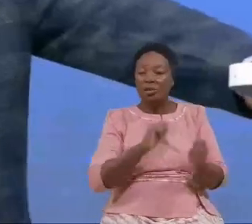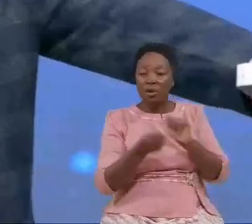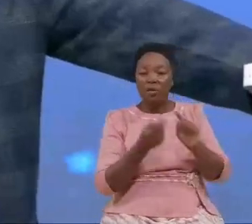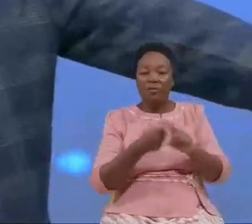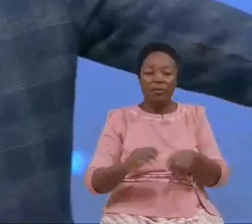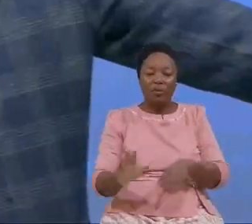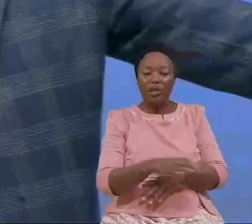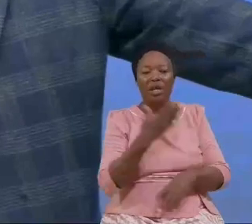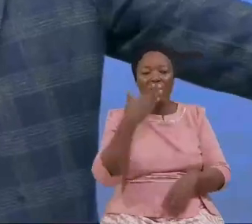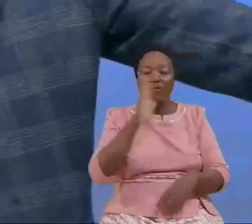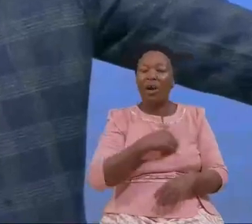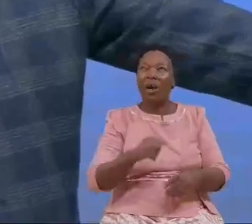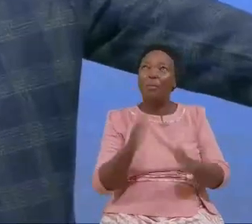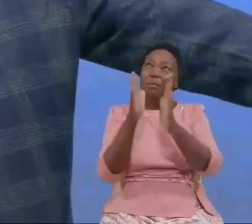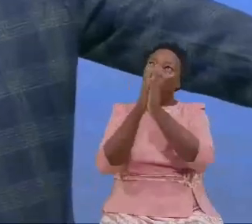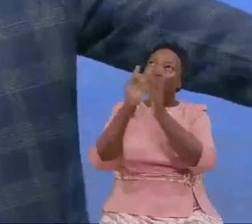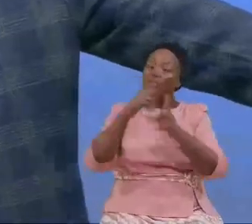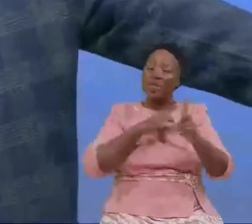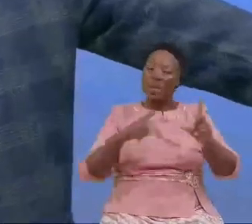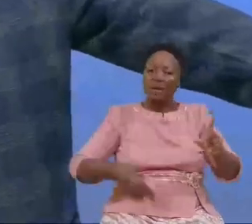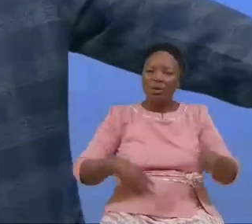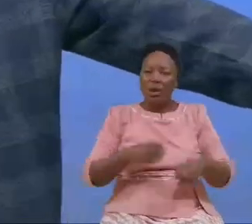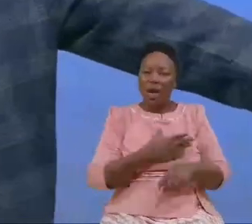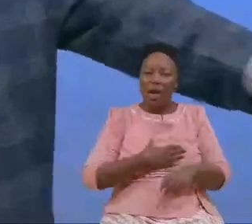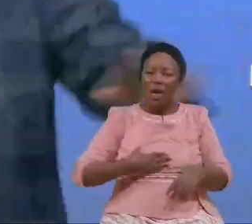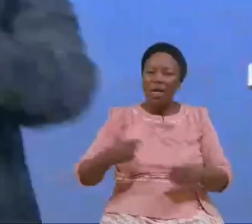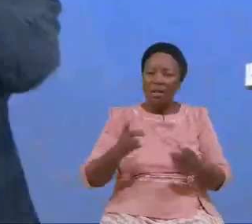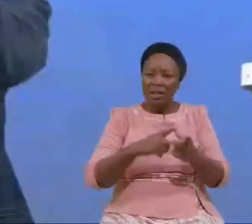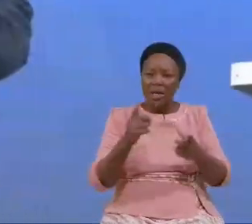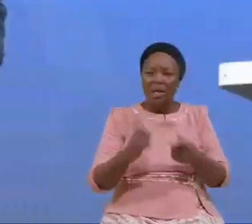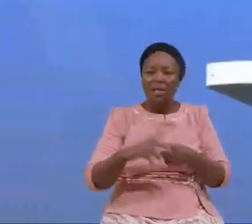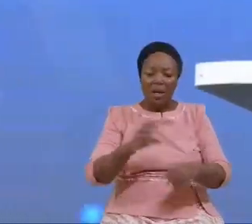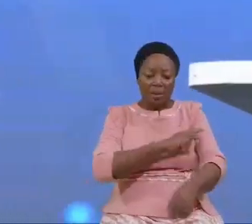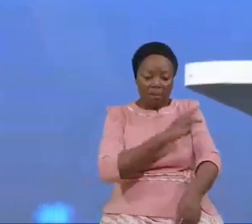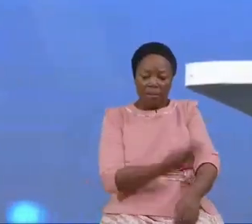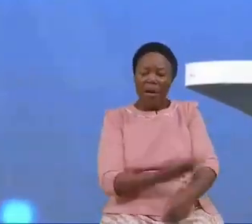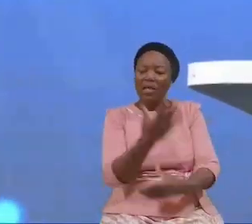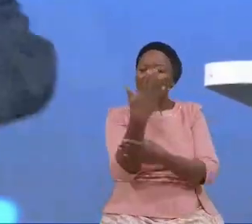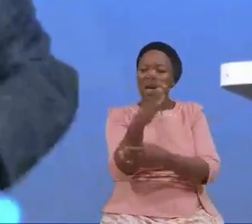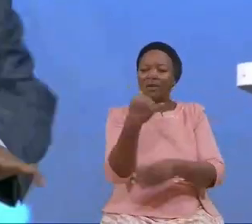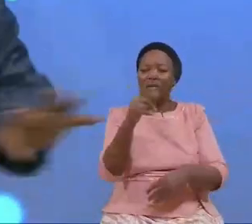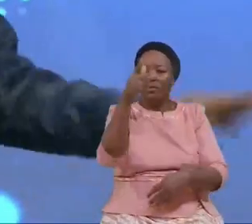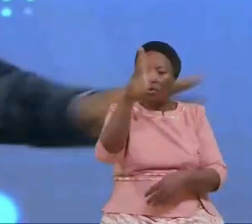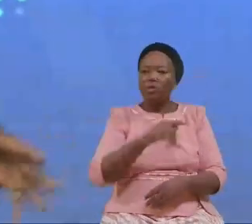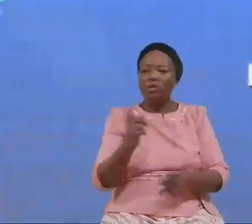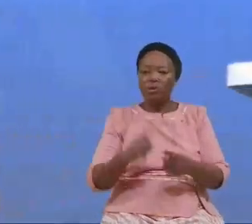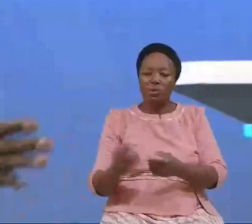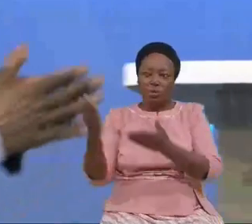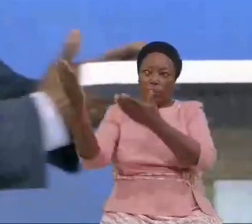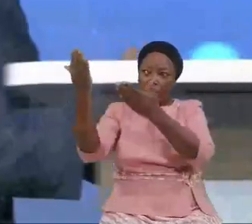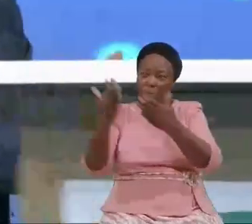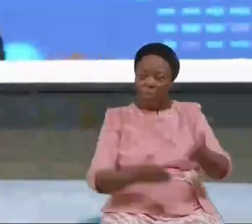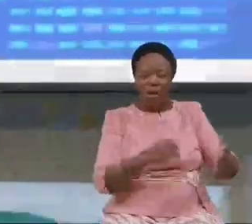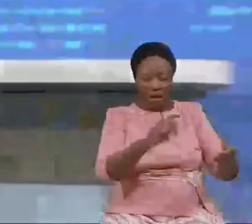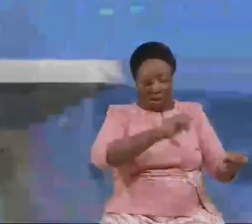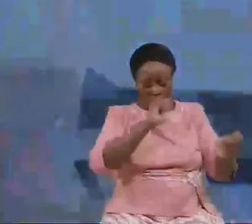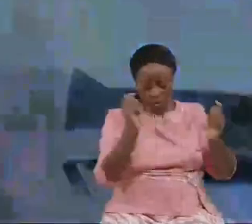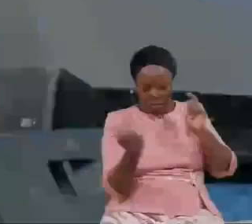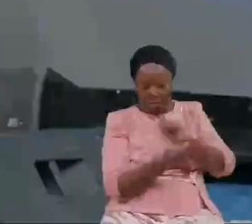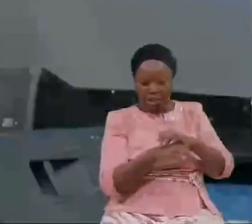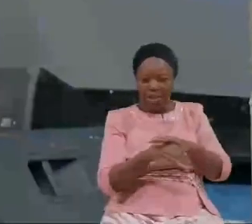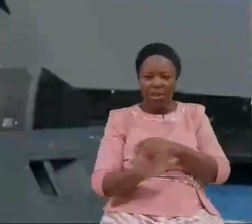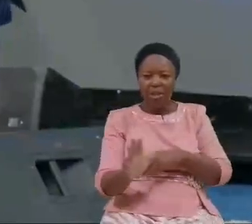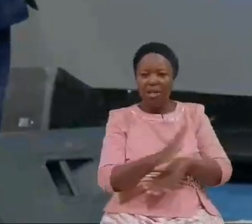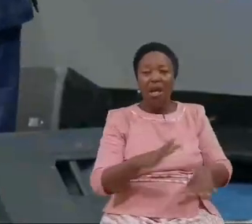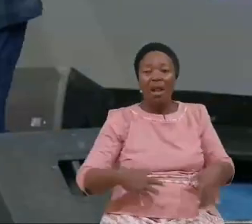actes et ils ont invoqué le Seigneur et Il veut la grande mais puissante de Dieu pour briser les chaînes de leur